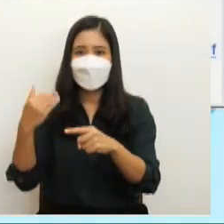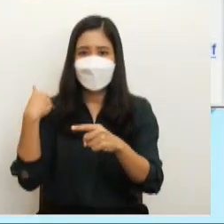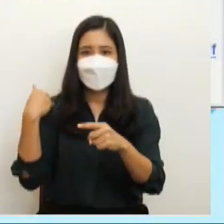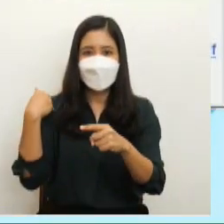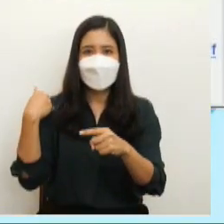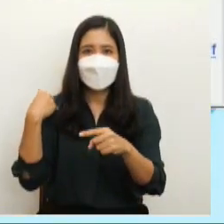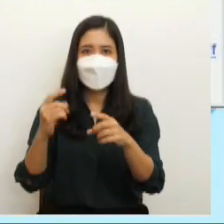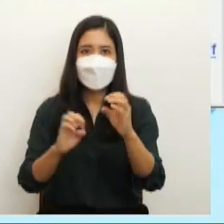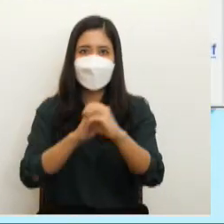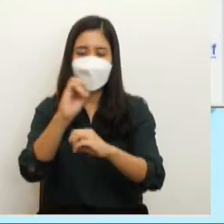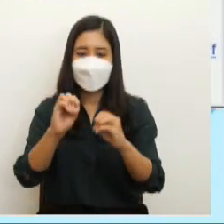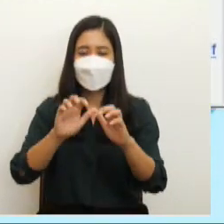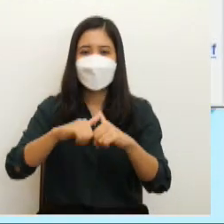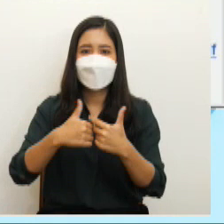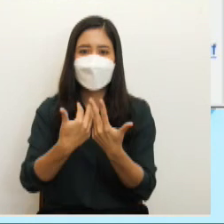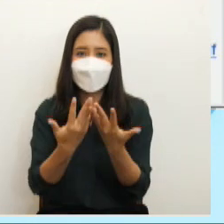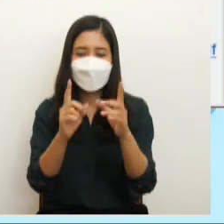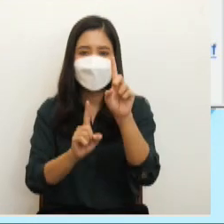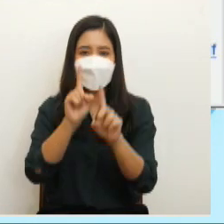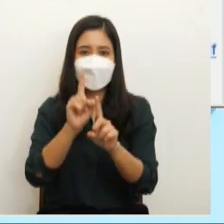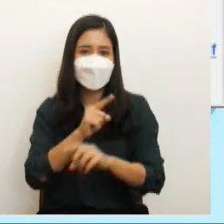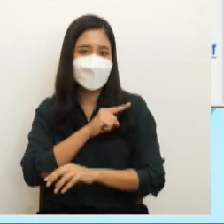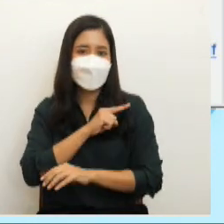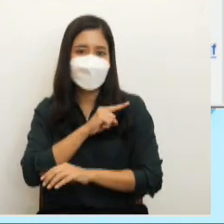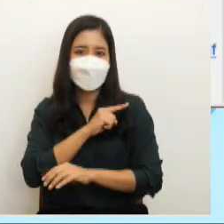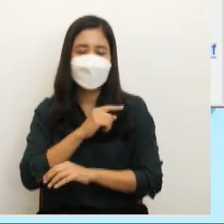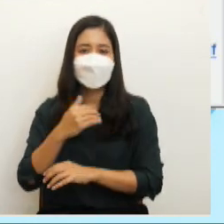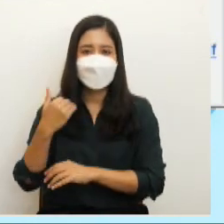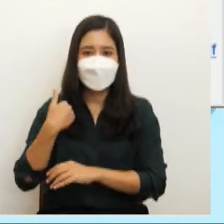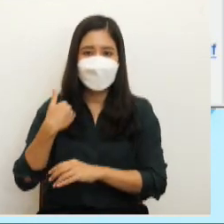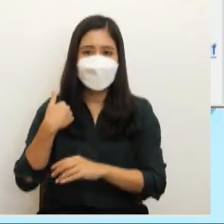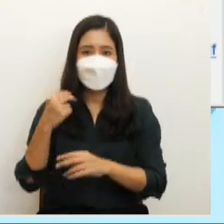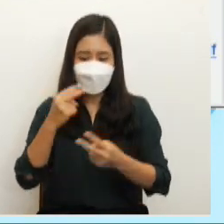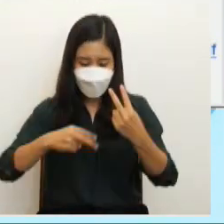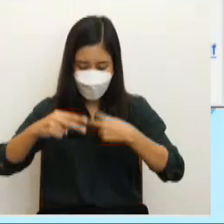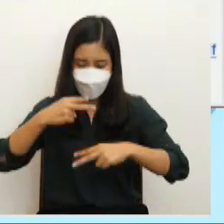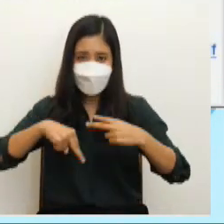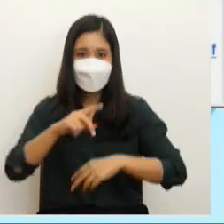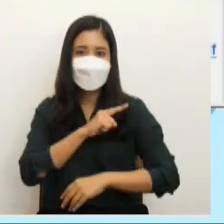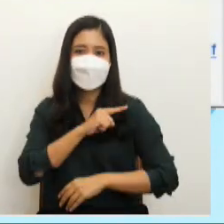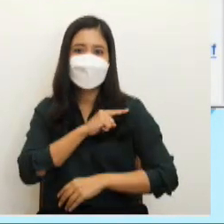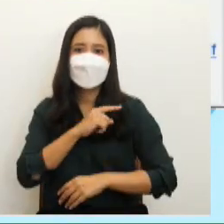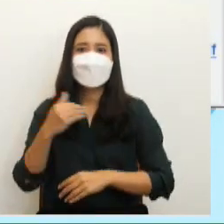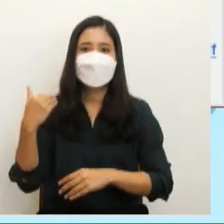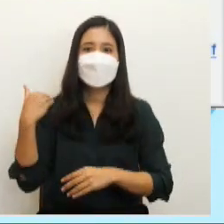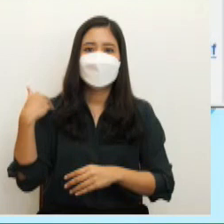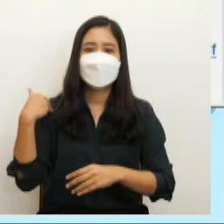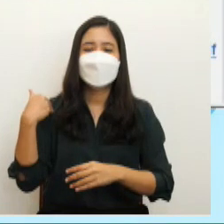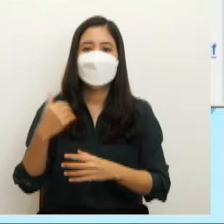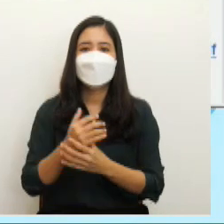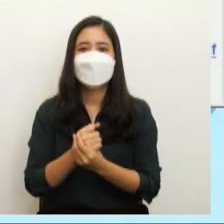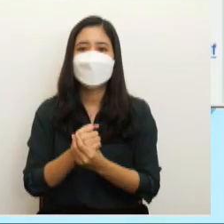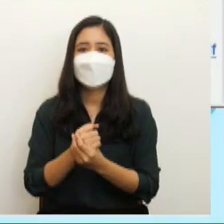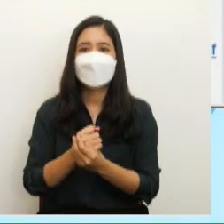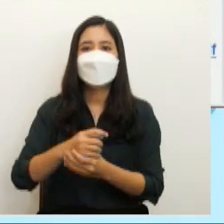ลอดภัยในตนเองอย่างไรนะเขาก็จะมีลิสต์ให้รีเช็คตัวเองทั้งหมดนะครับถ้าไม่ผ่านก็จำเป็นต้